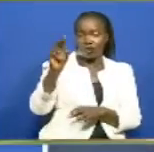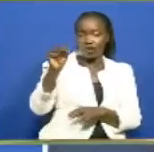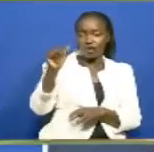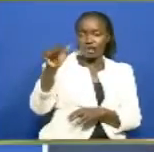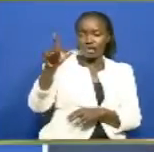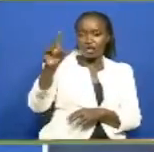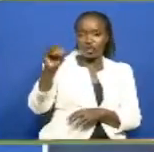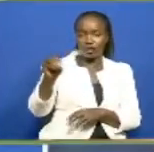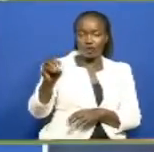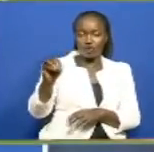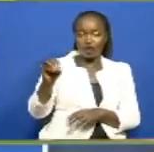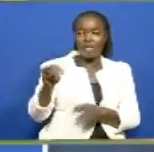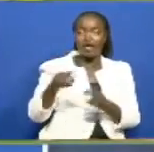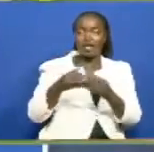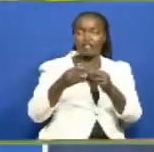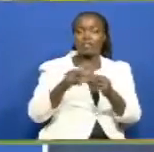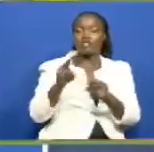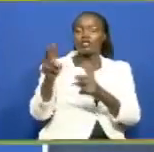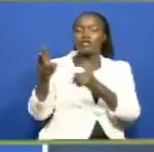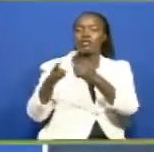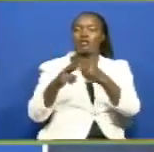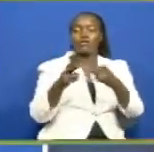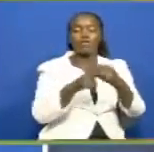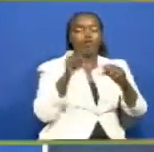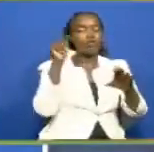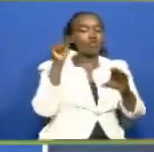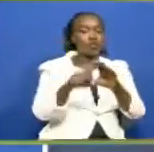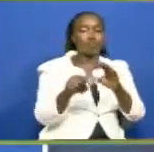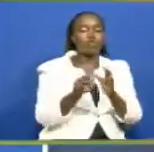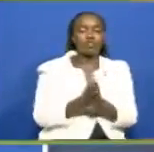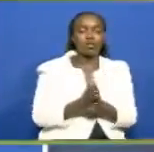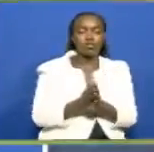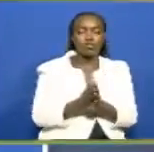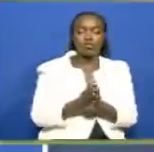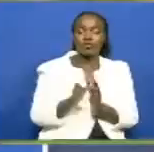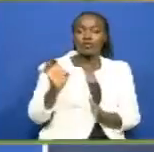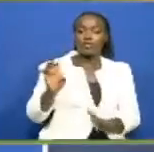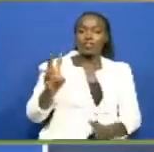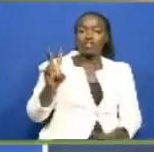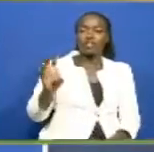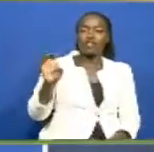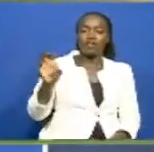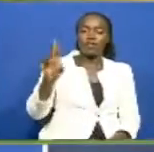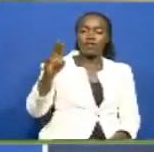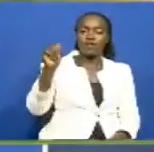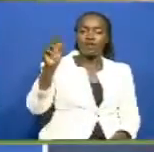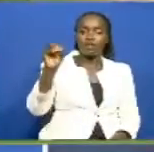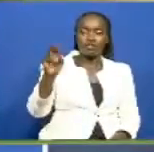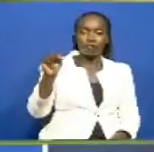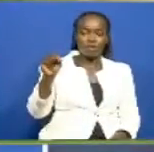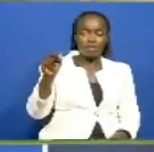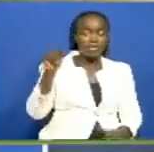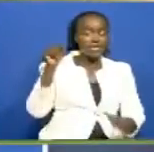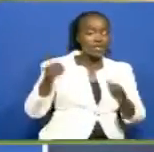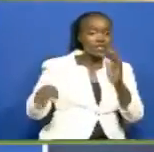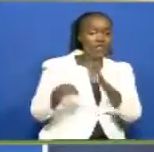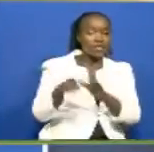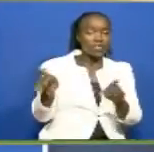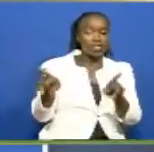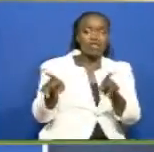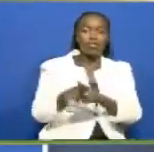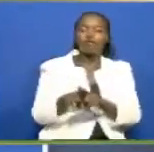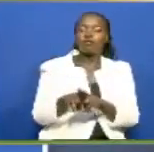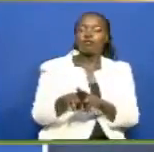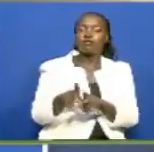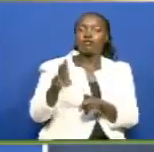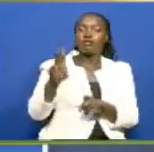kwa mabao 77. Mshambulizi wa Everton Richarlison pia alifunga bao baada ya kuunganisha cross kutoka Roberto Firmino. Neymar